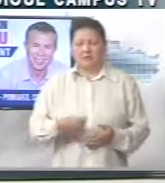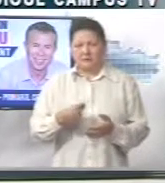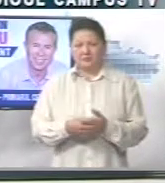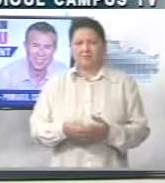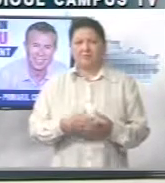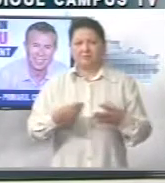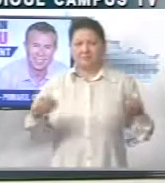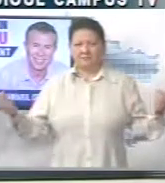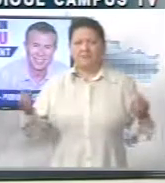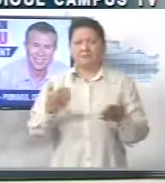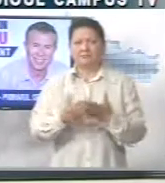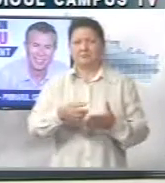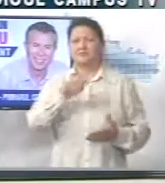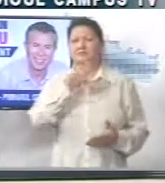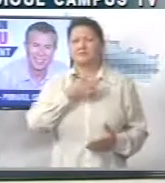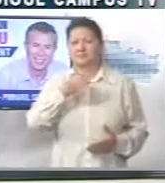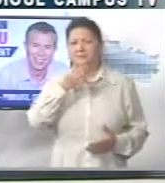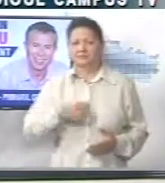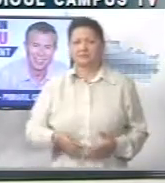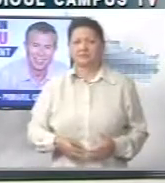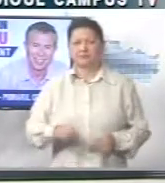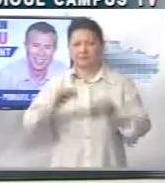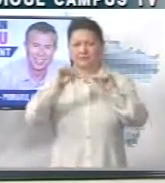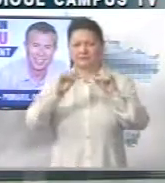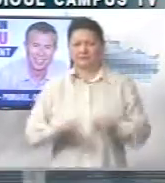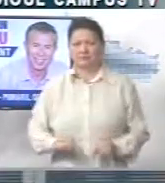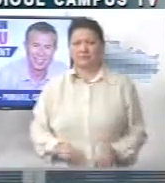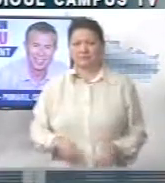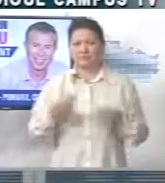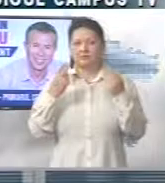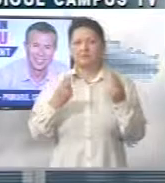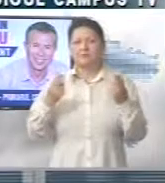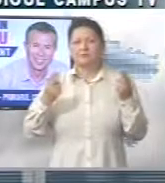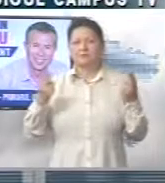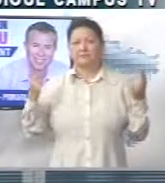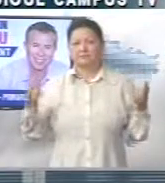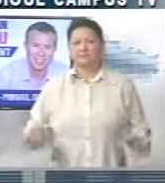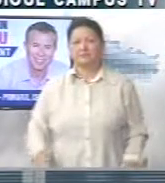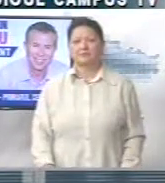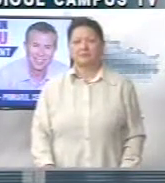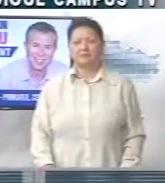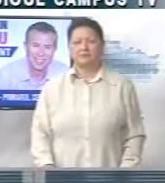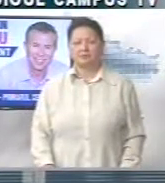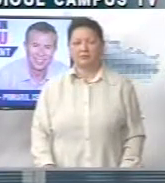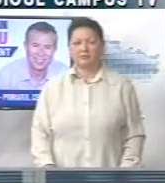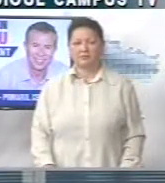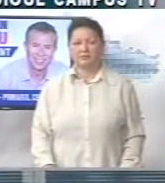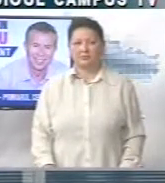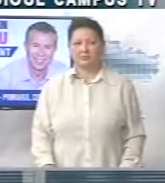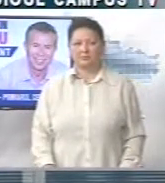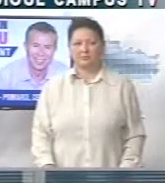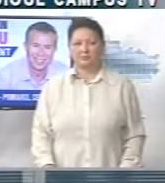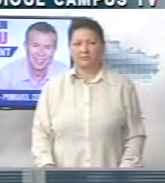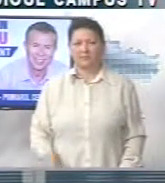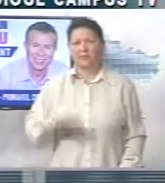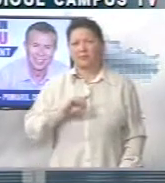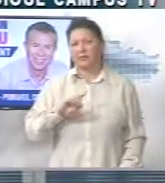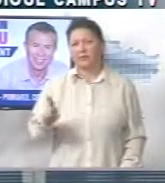Absolut, și să nu mai vorbim astfel de scutire este semnificativă. Să nu mai vorbim de efortul financiar din punct de vedere medical pe care îl suportă și atunci